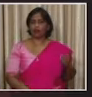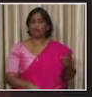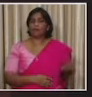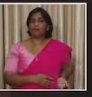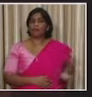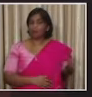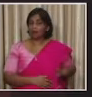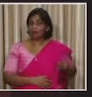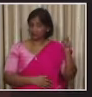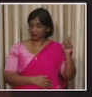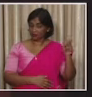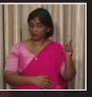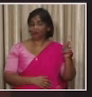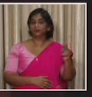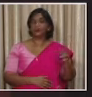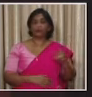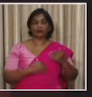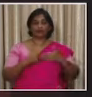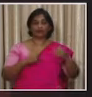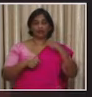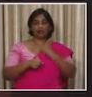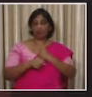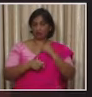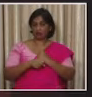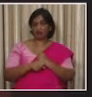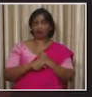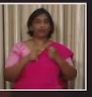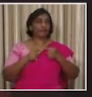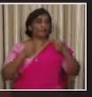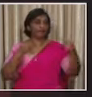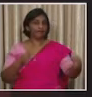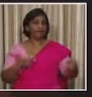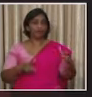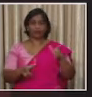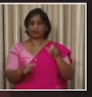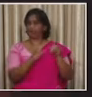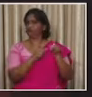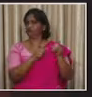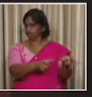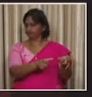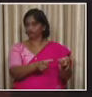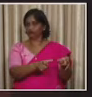බංග්ලාදේශේ වුණේ පවතින රජය විපක්ෂය මර්ධනය කරා